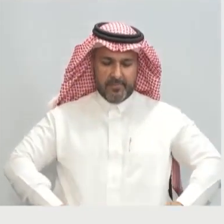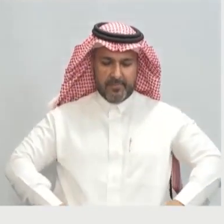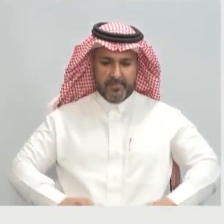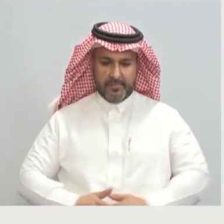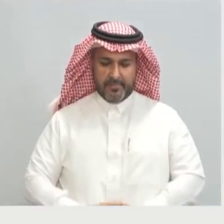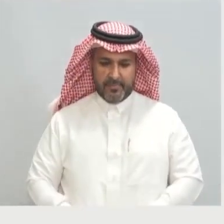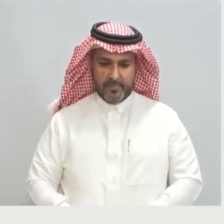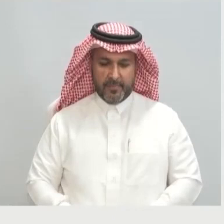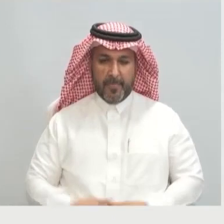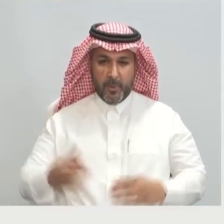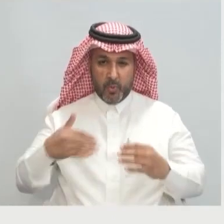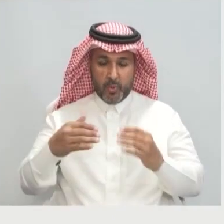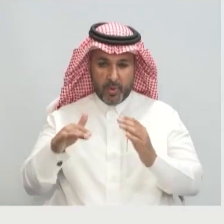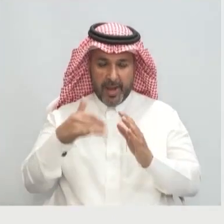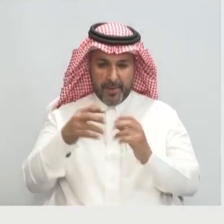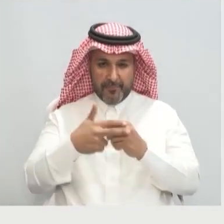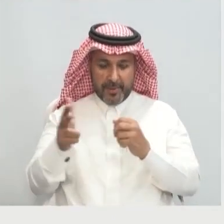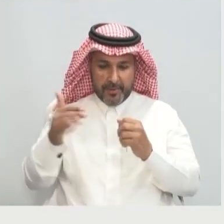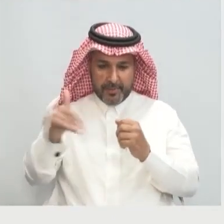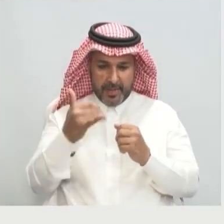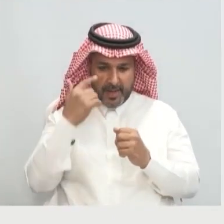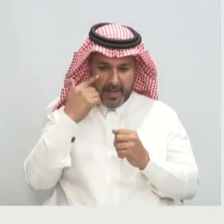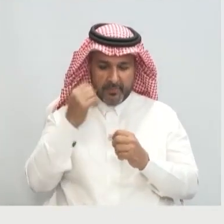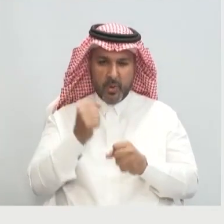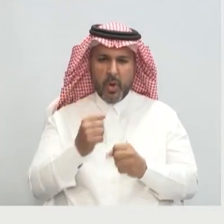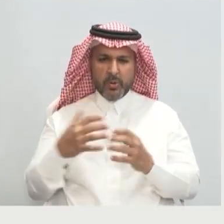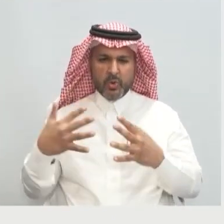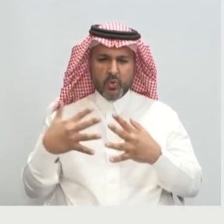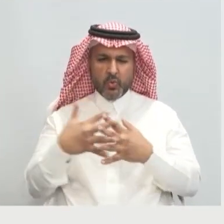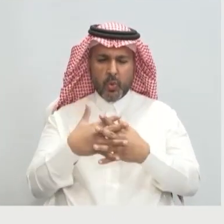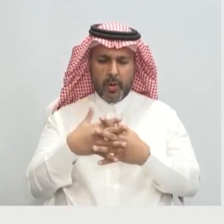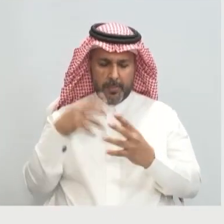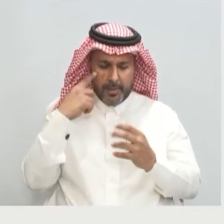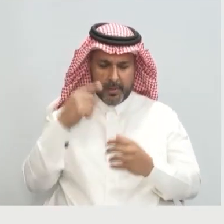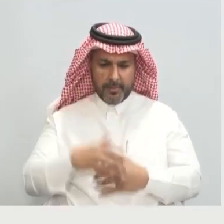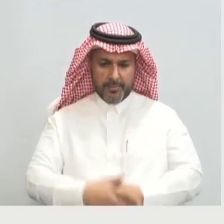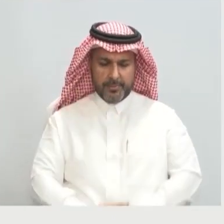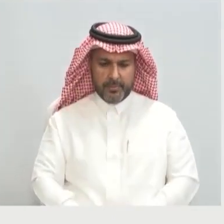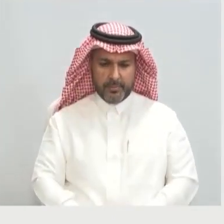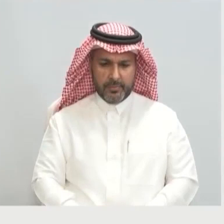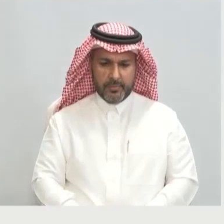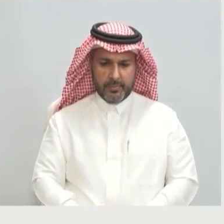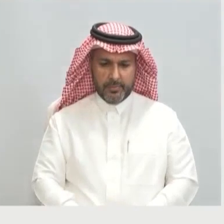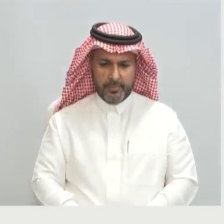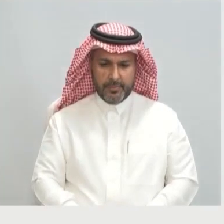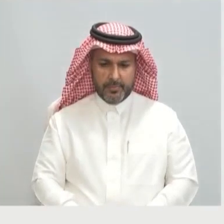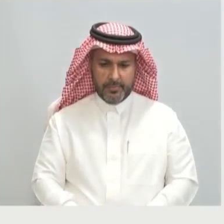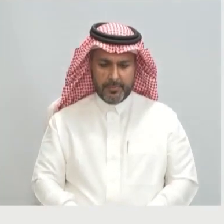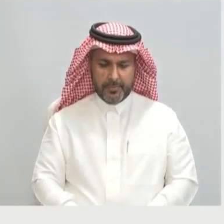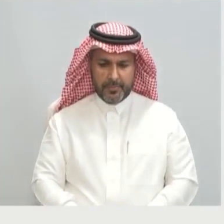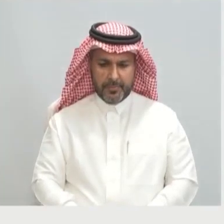الخدمه في السابق كانت المنظمه تبذل او تدفع الملايين لكي